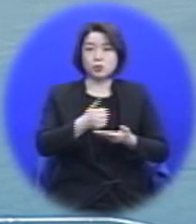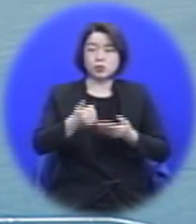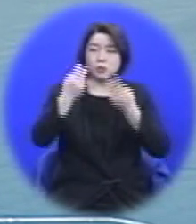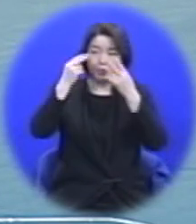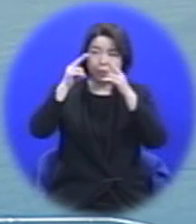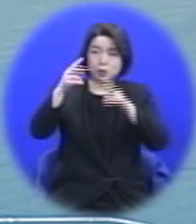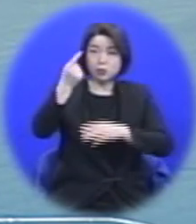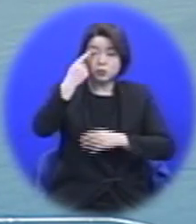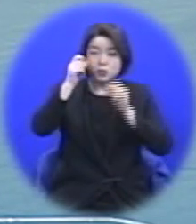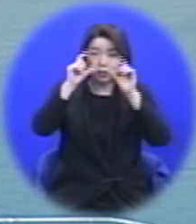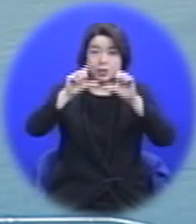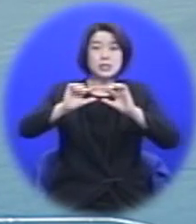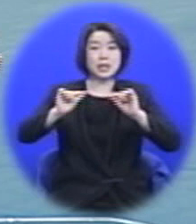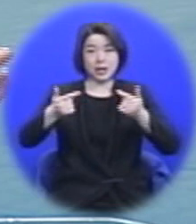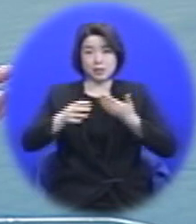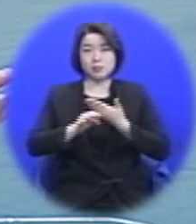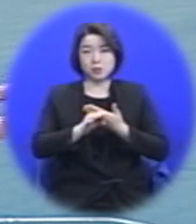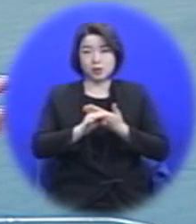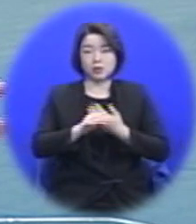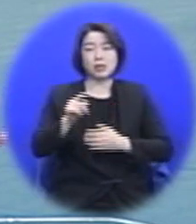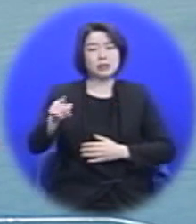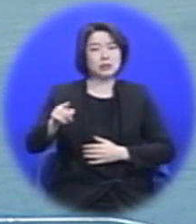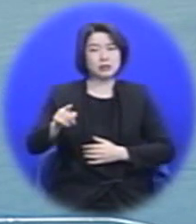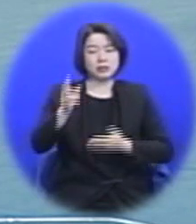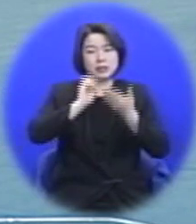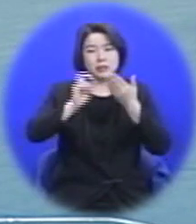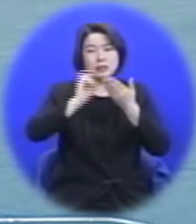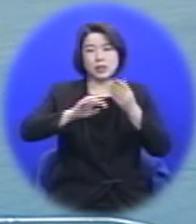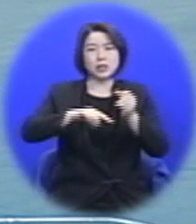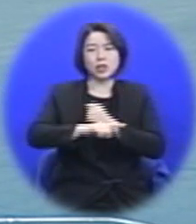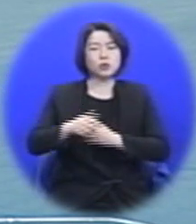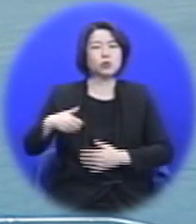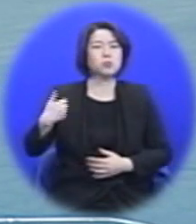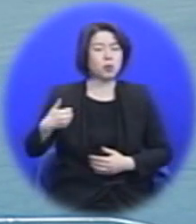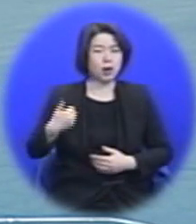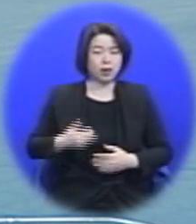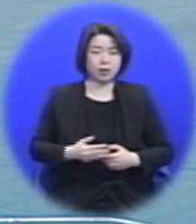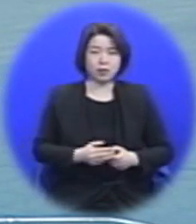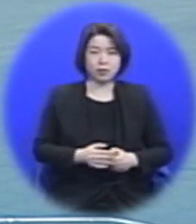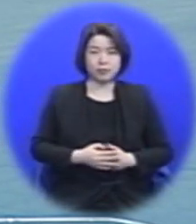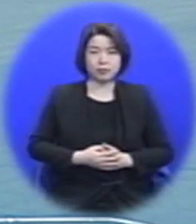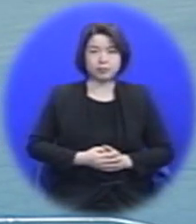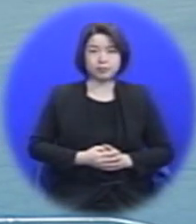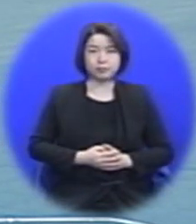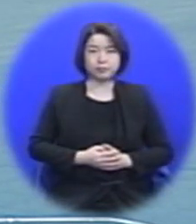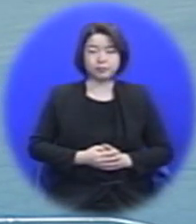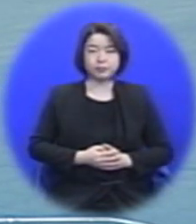뜨이지 않으면 그는 찬양할 이유를 알 수 없는 것입니다.